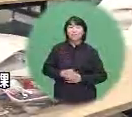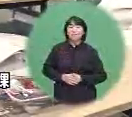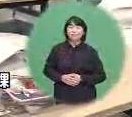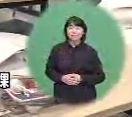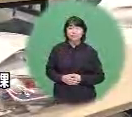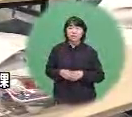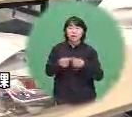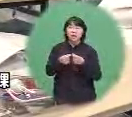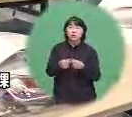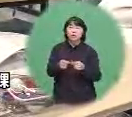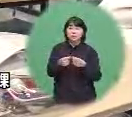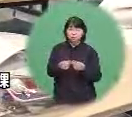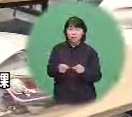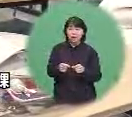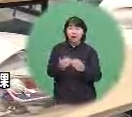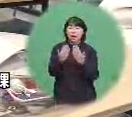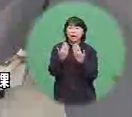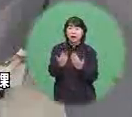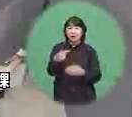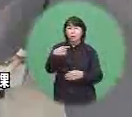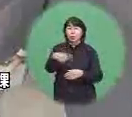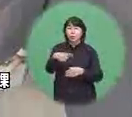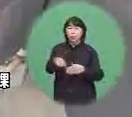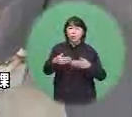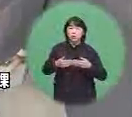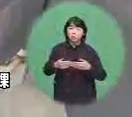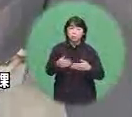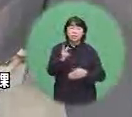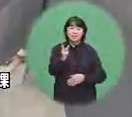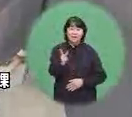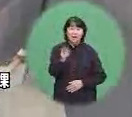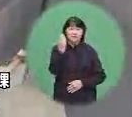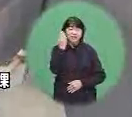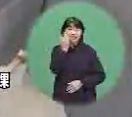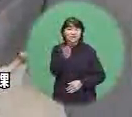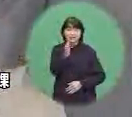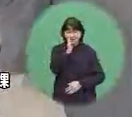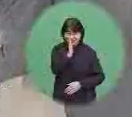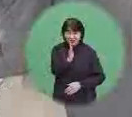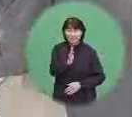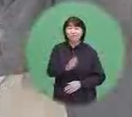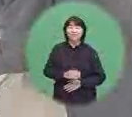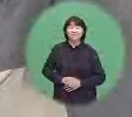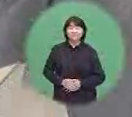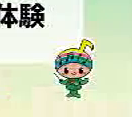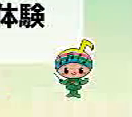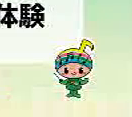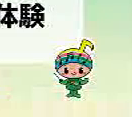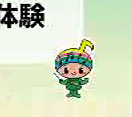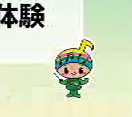は教育委員会の学校教育推進課にお問い合わせください。